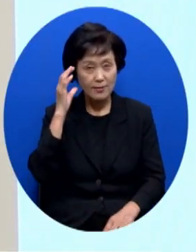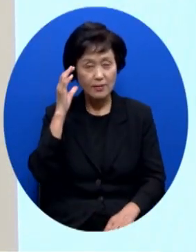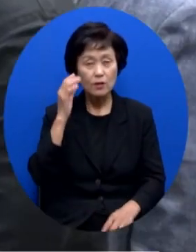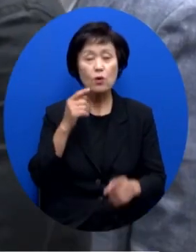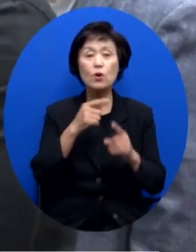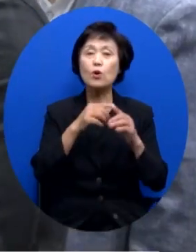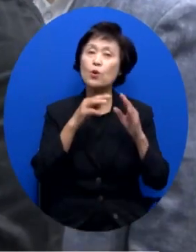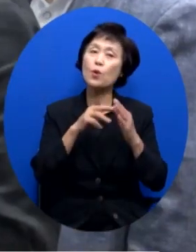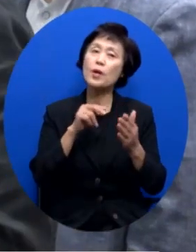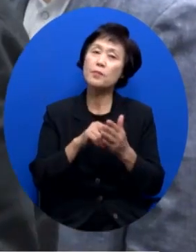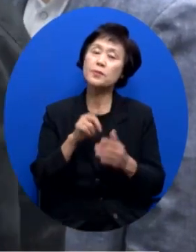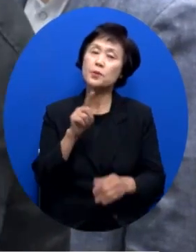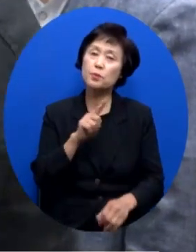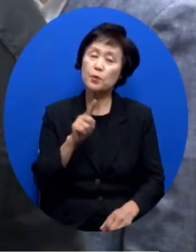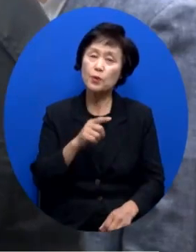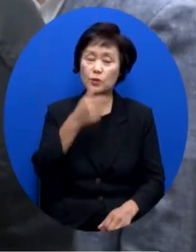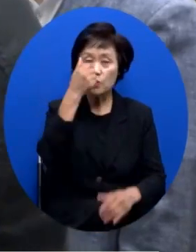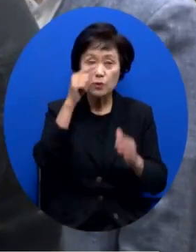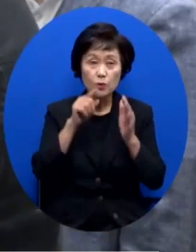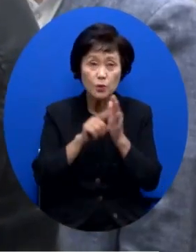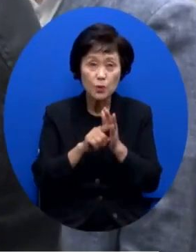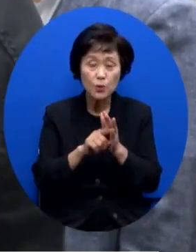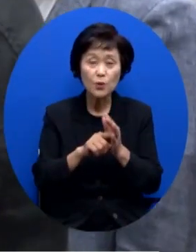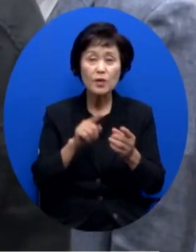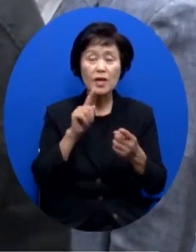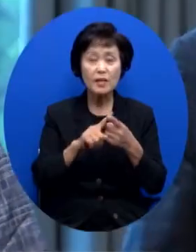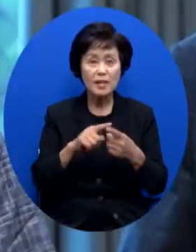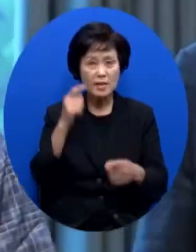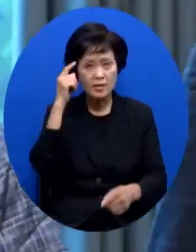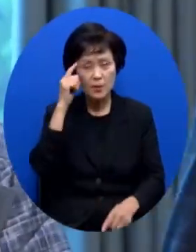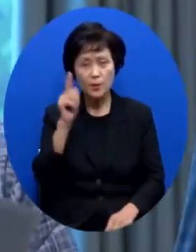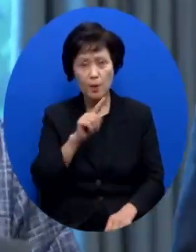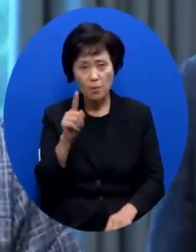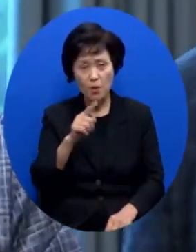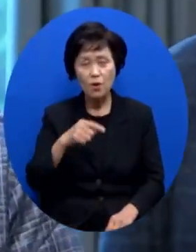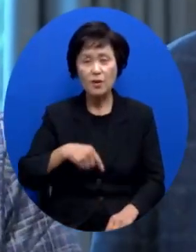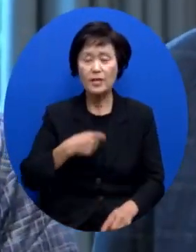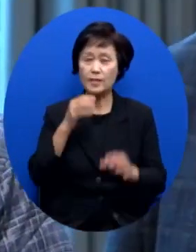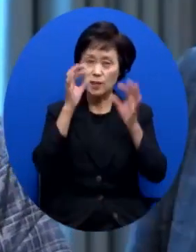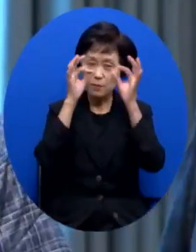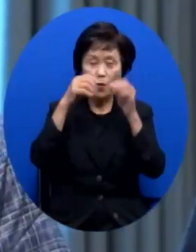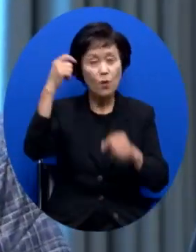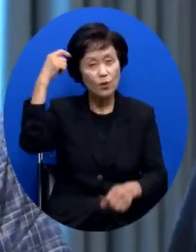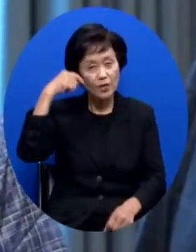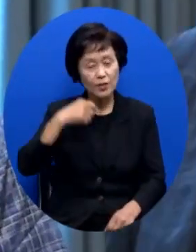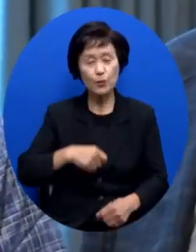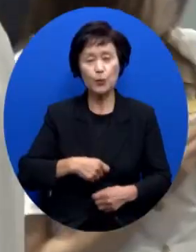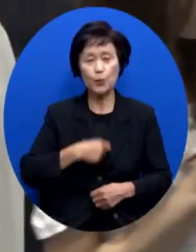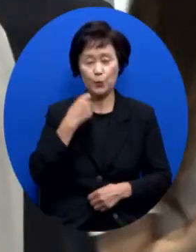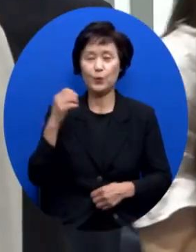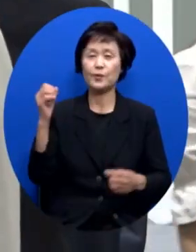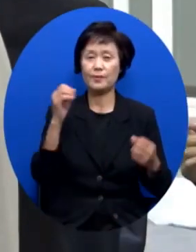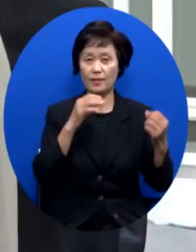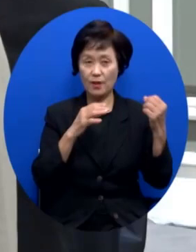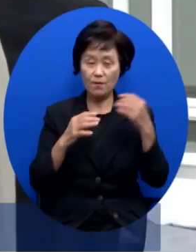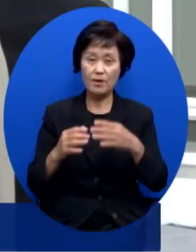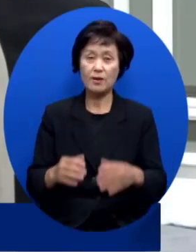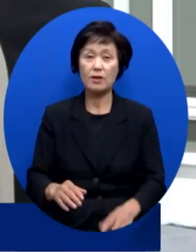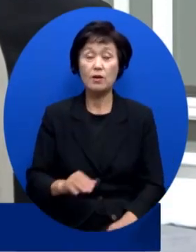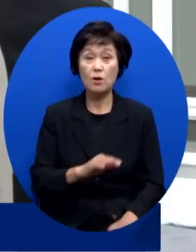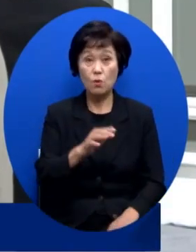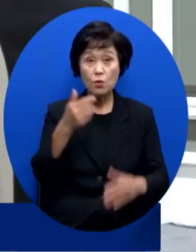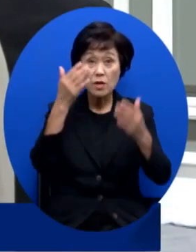위치에 놓여 있는지, 개신교에 대한 인식은 어떤지 등등 자신이 보고 느낀 바를 솔직하게 털어놓습니다. 저희 학교가